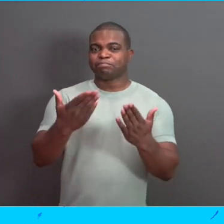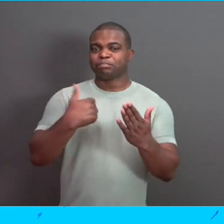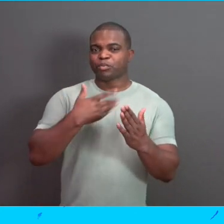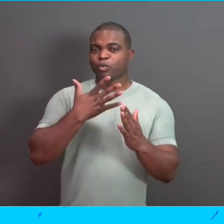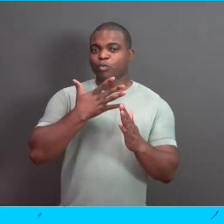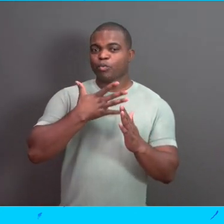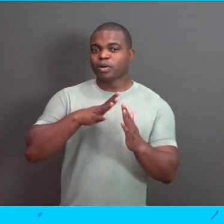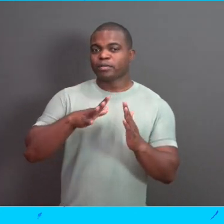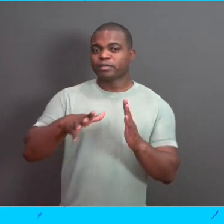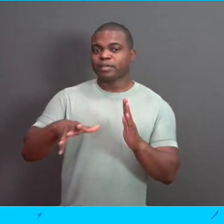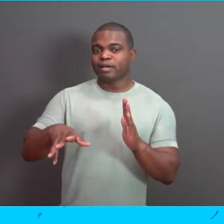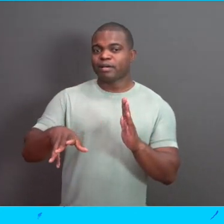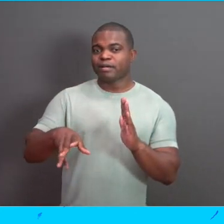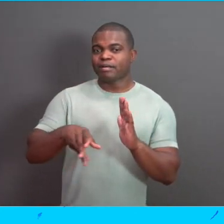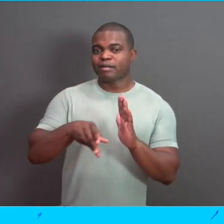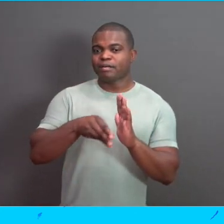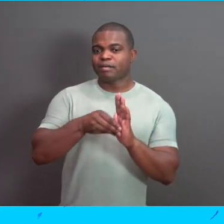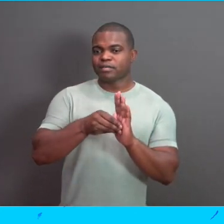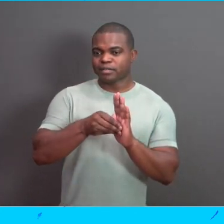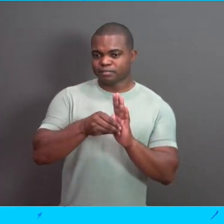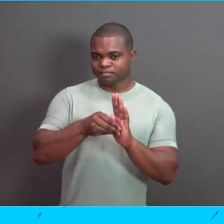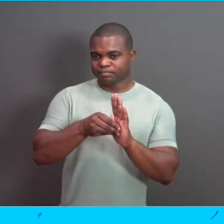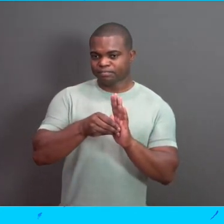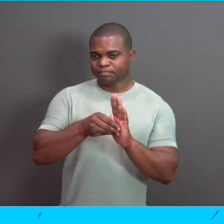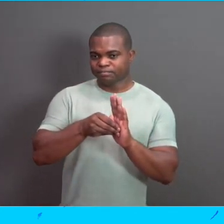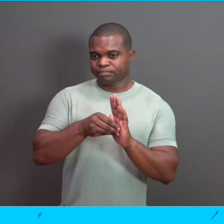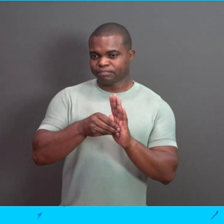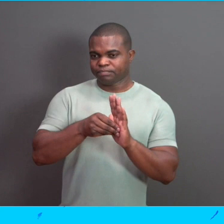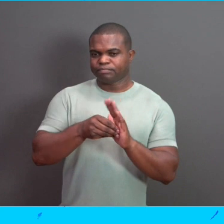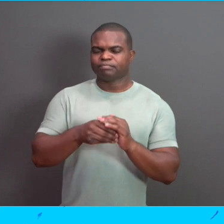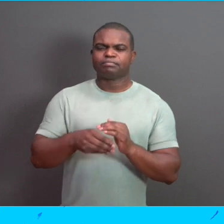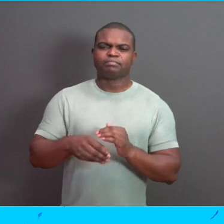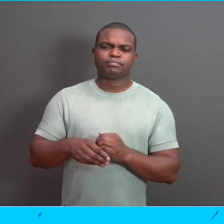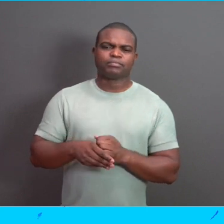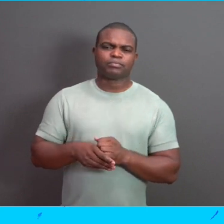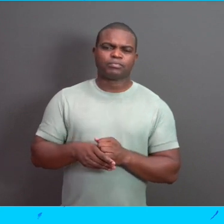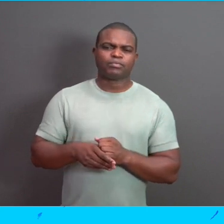Merci beaucoup à tous les autres panélistes de leur conseil.